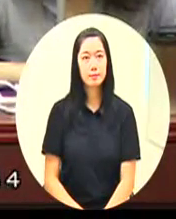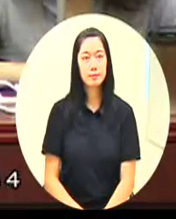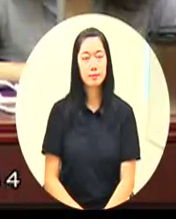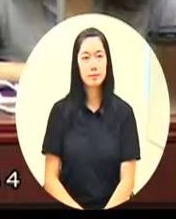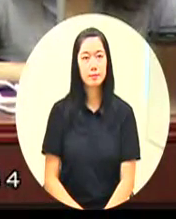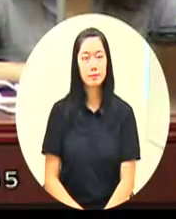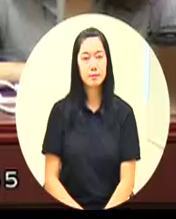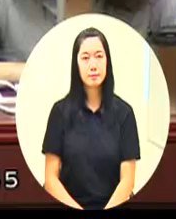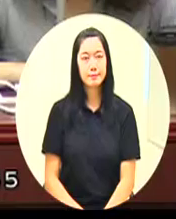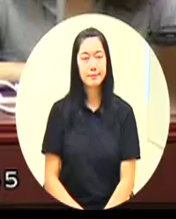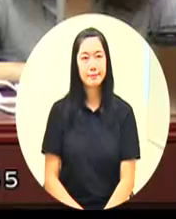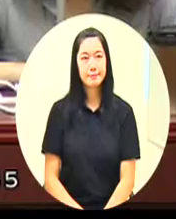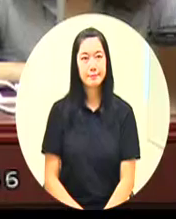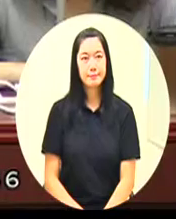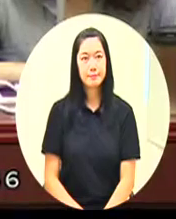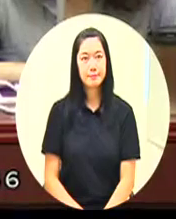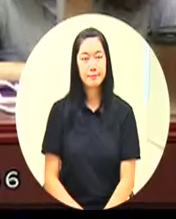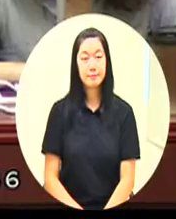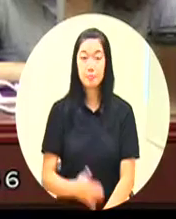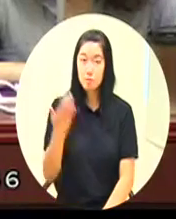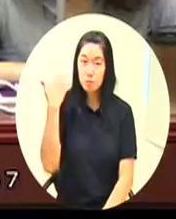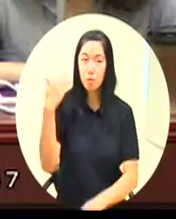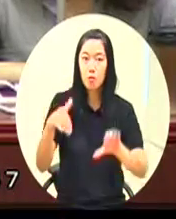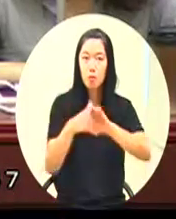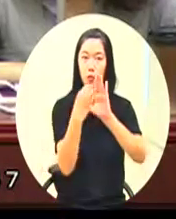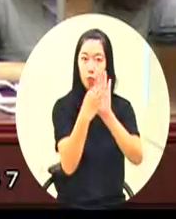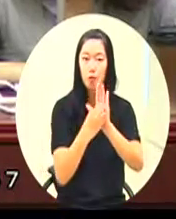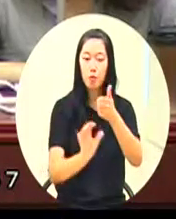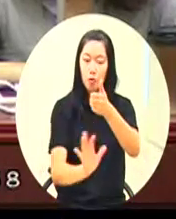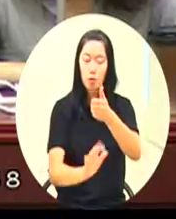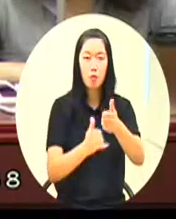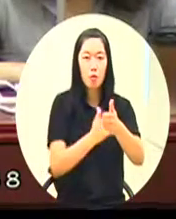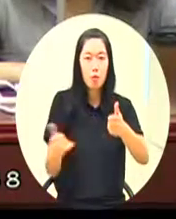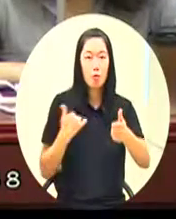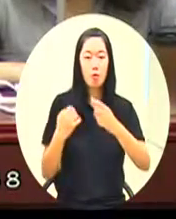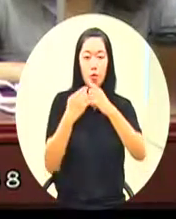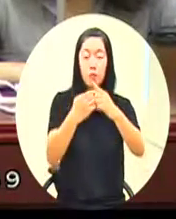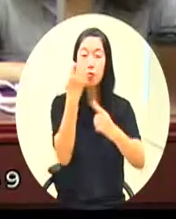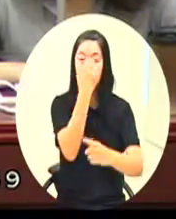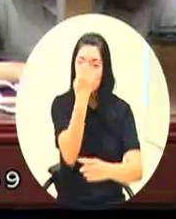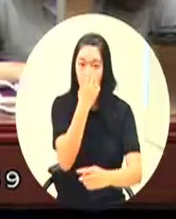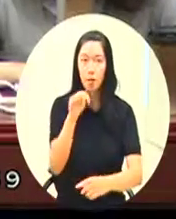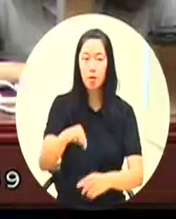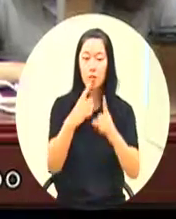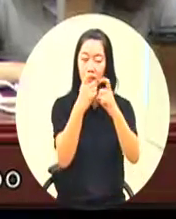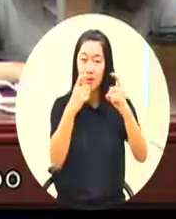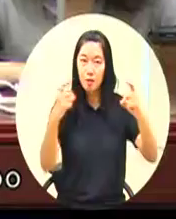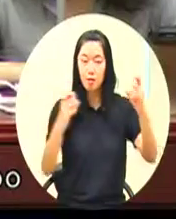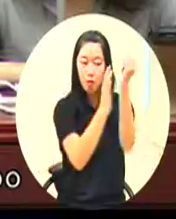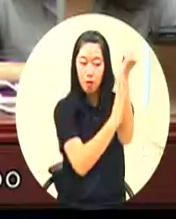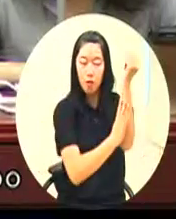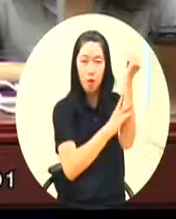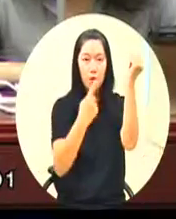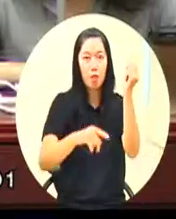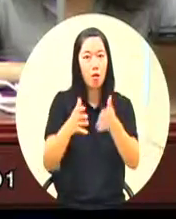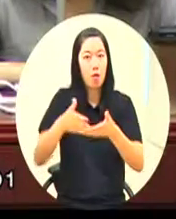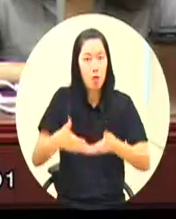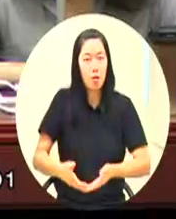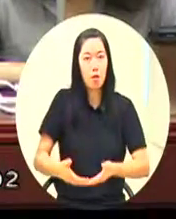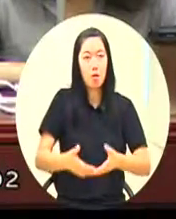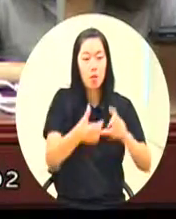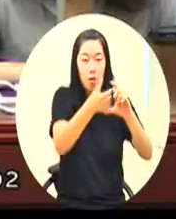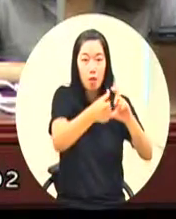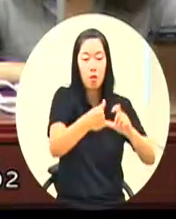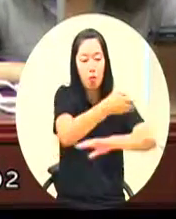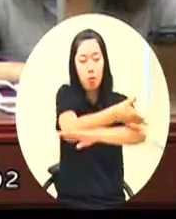没有，上次文资委员来看的结果哦是。不只是那个城墙啊，它最重要是它区域的整体排水